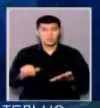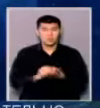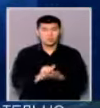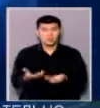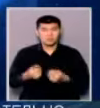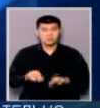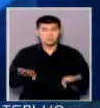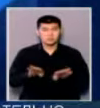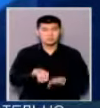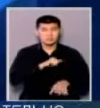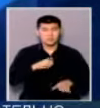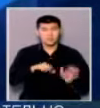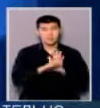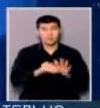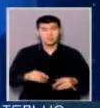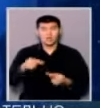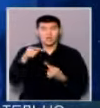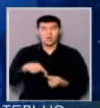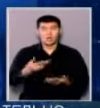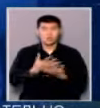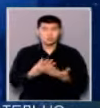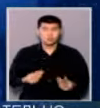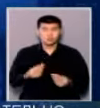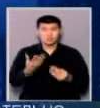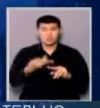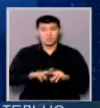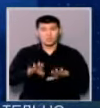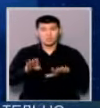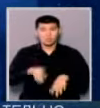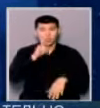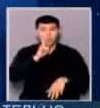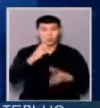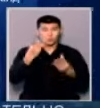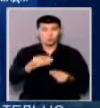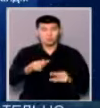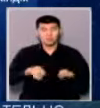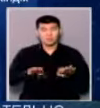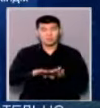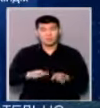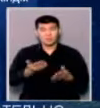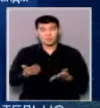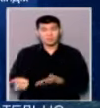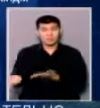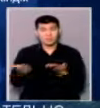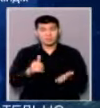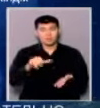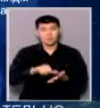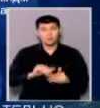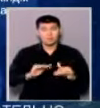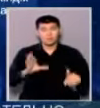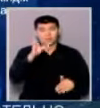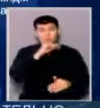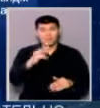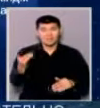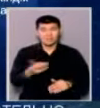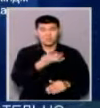документов. Абитуриенты сами выбирают подходящий пункт сдачи ЕНТ, удобную дату и время. Более того, мы предоставили ребятам возможность